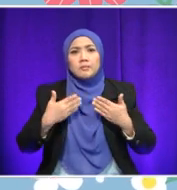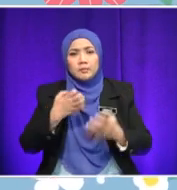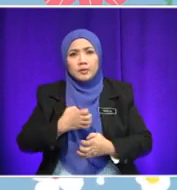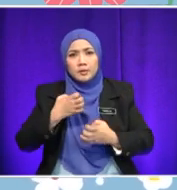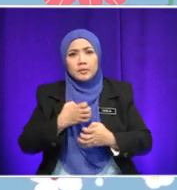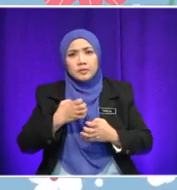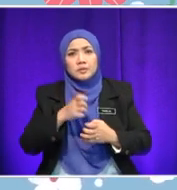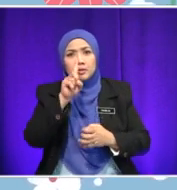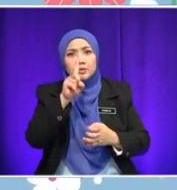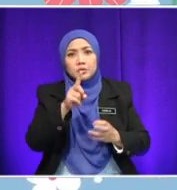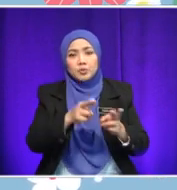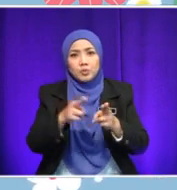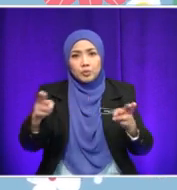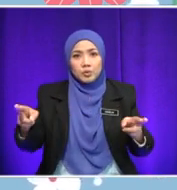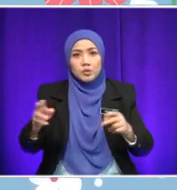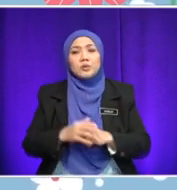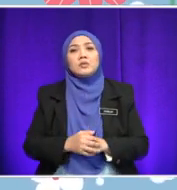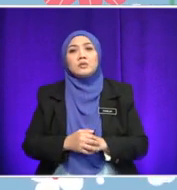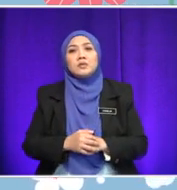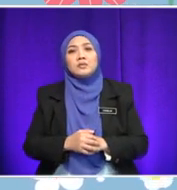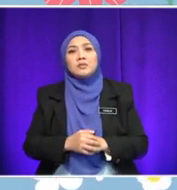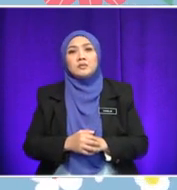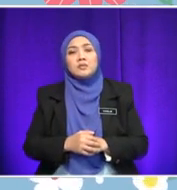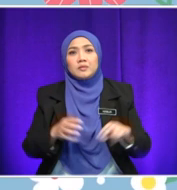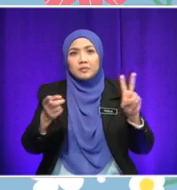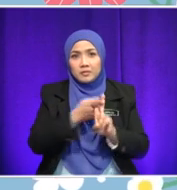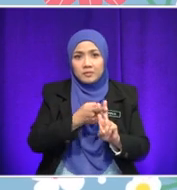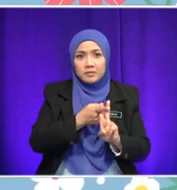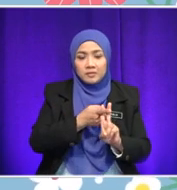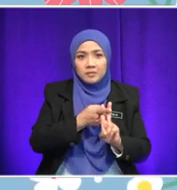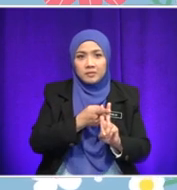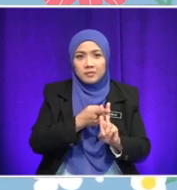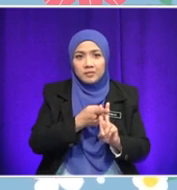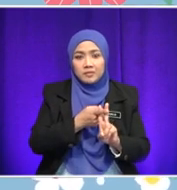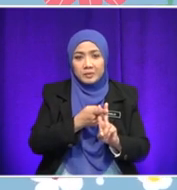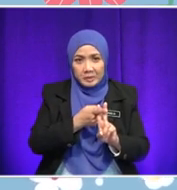tarikan estetik kepada ruang tersebut boleh diterima